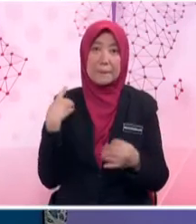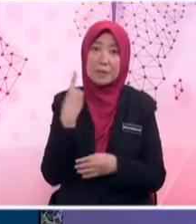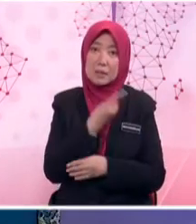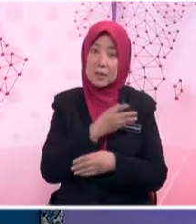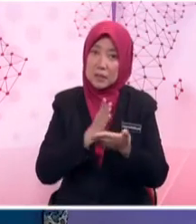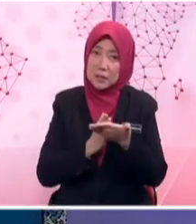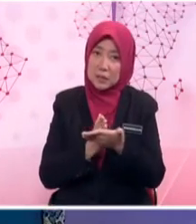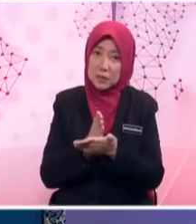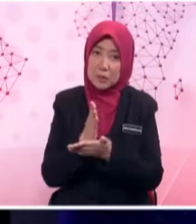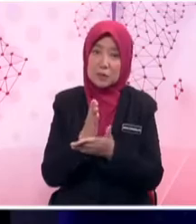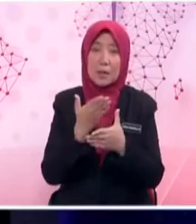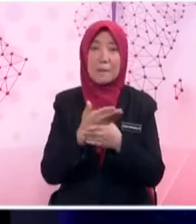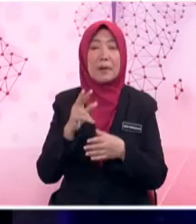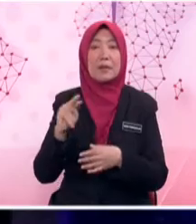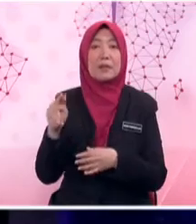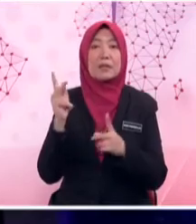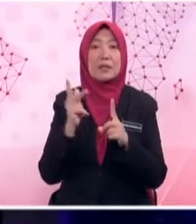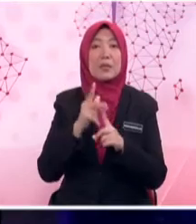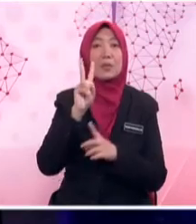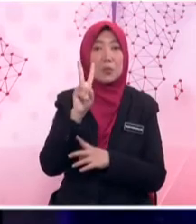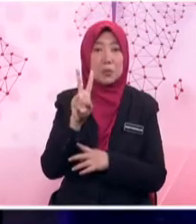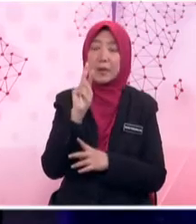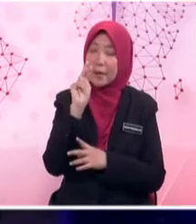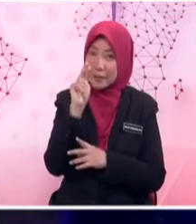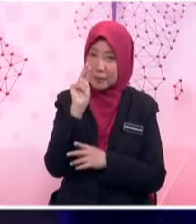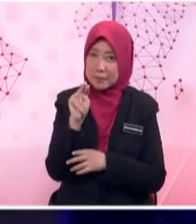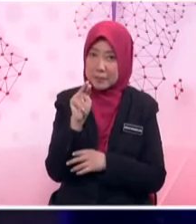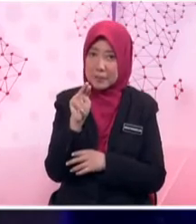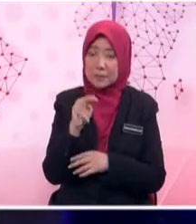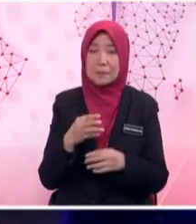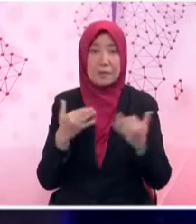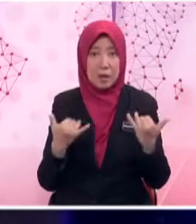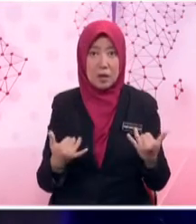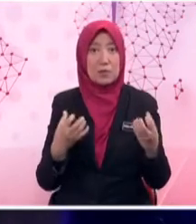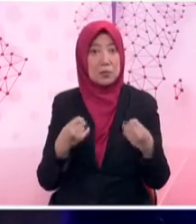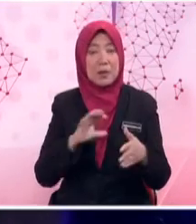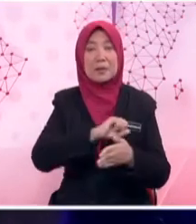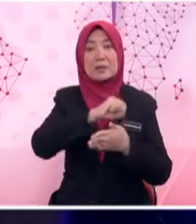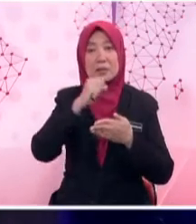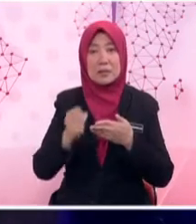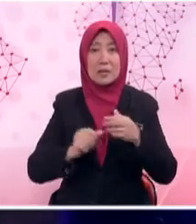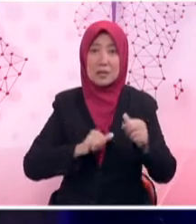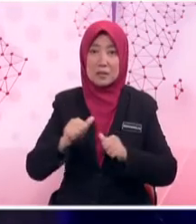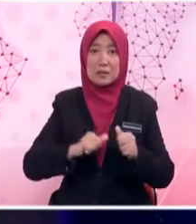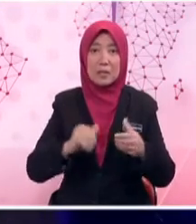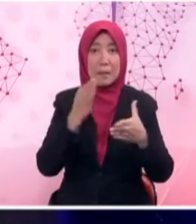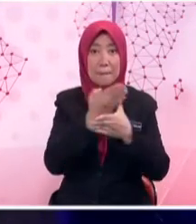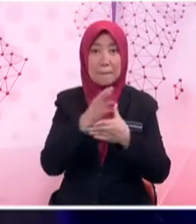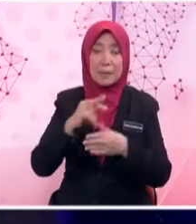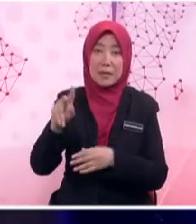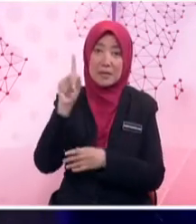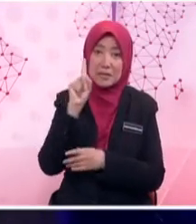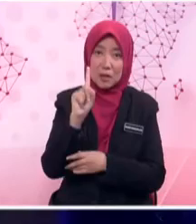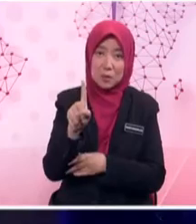Betul. Sebentar lagi. Ya? Okey, baik, cikgu. Nampaknya kita dah selesai untuk aktiviti di segmen pertama ini.